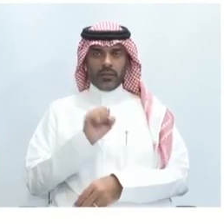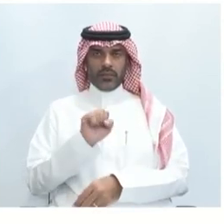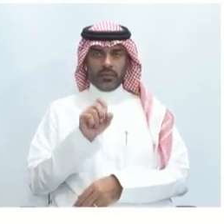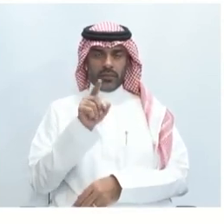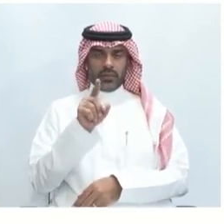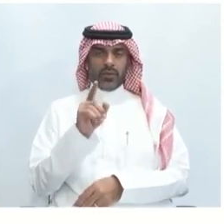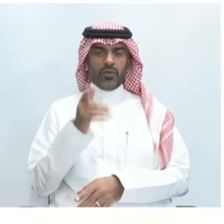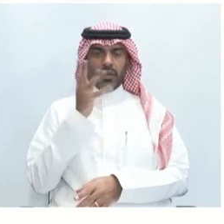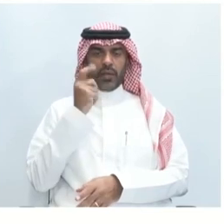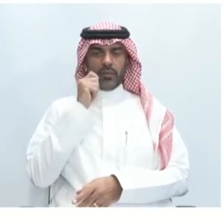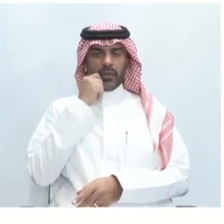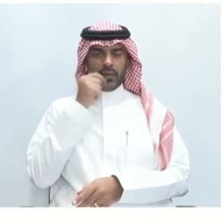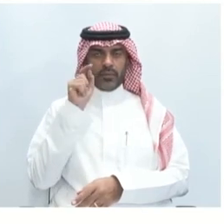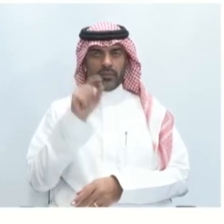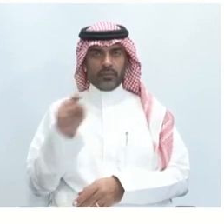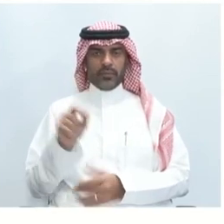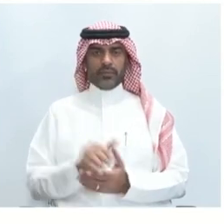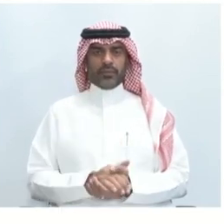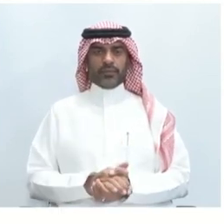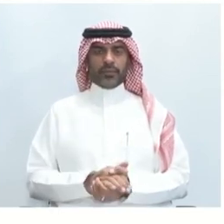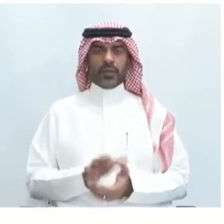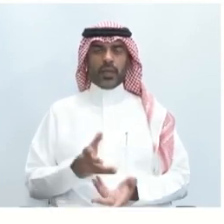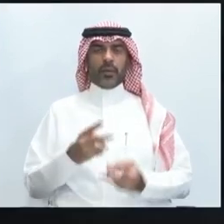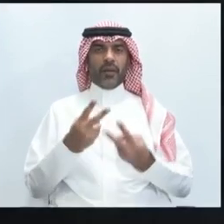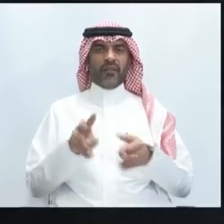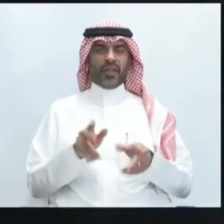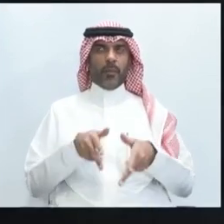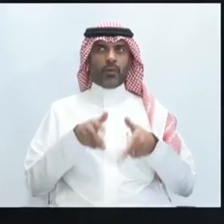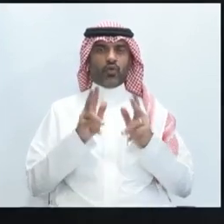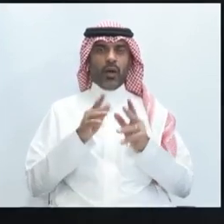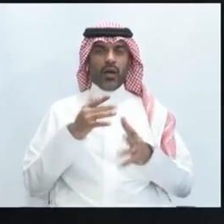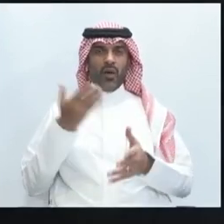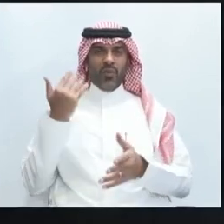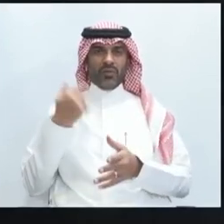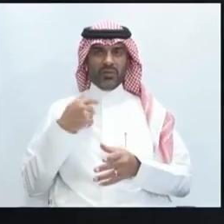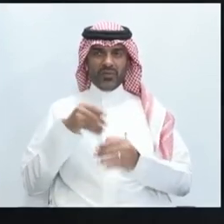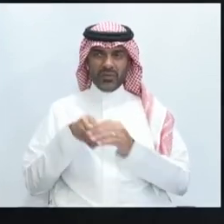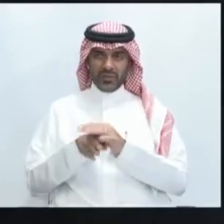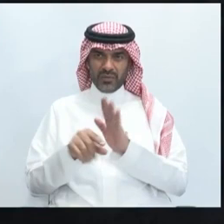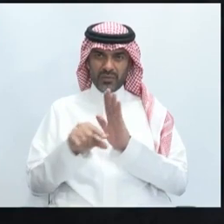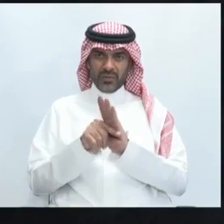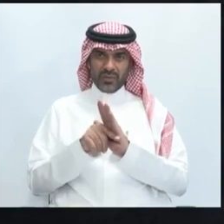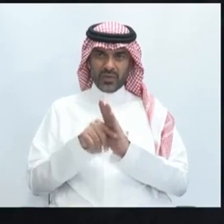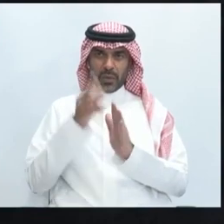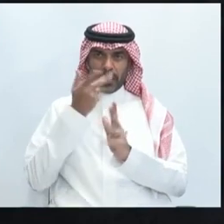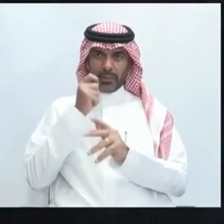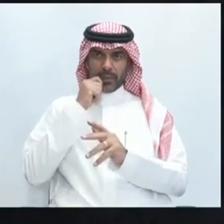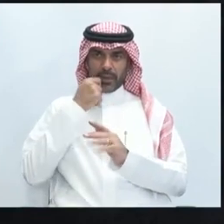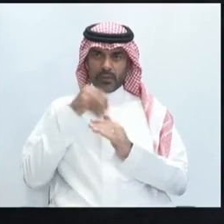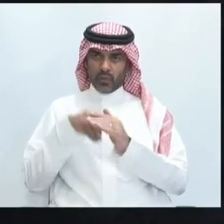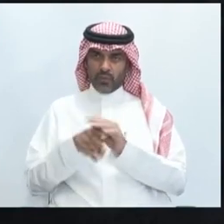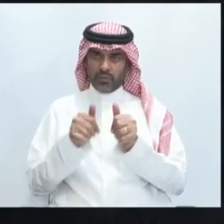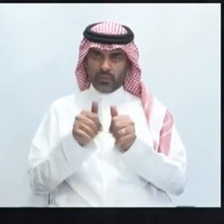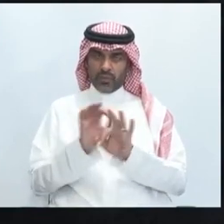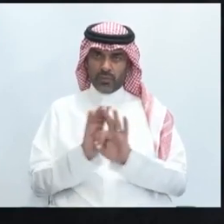روبرتالي طيب كيف نفتح المشروع بعد ما قمنا بالتسجيل وحفظ المشروع نريد الان ان